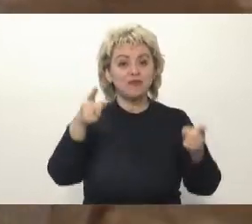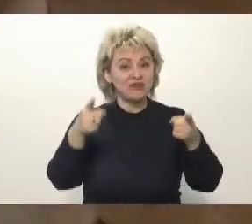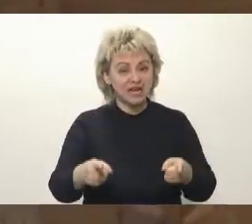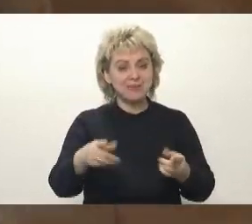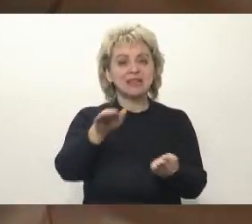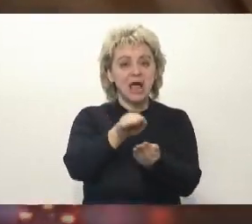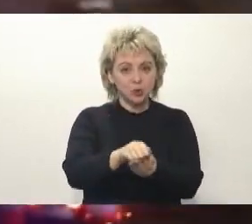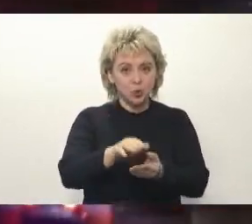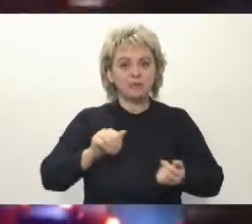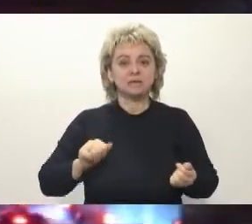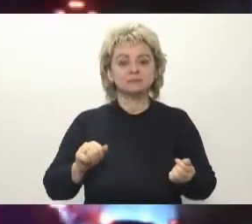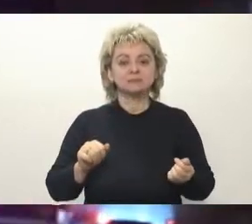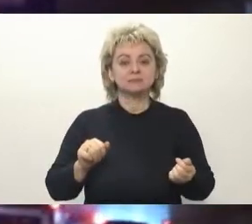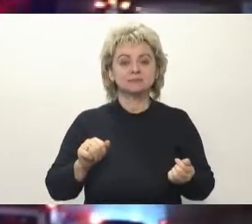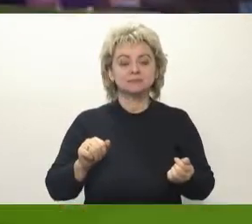фрагмент надгробия.